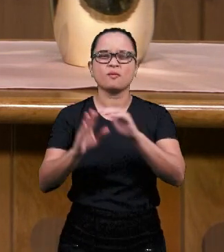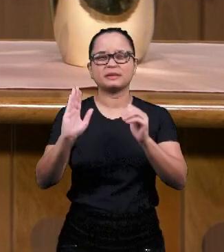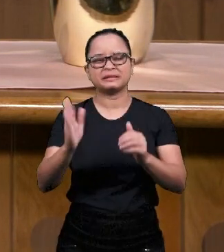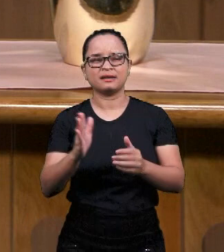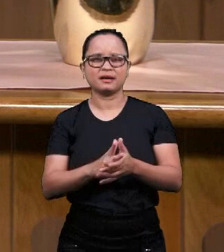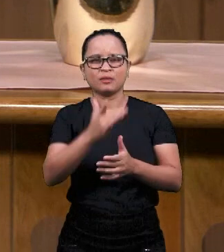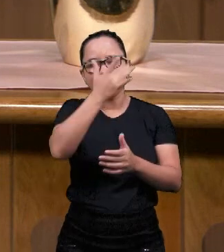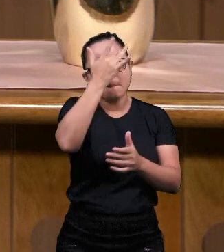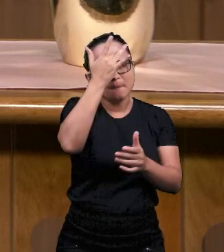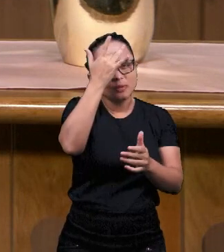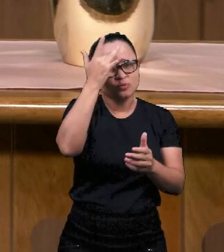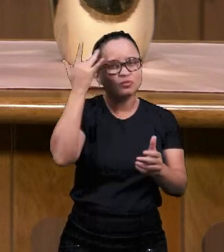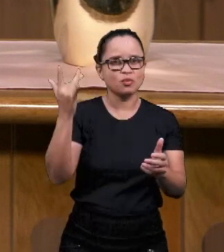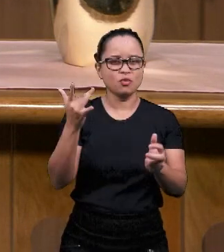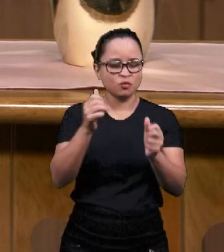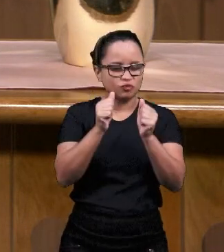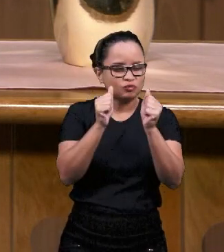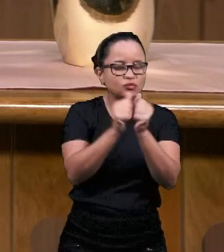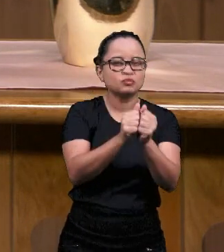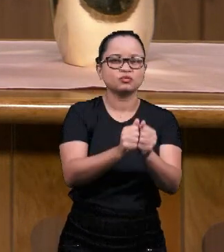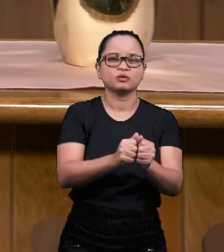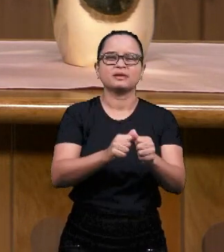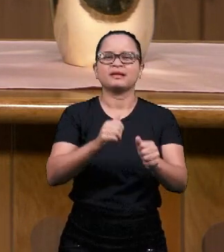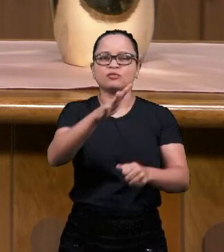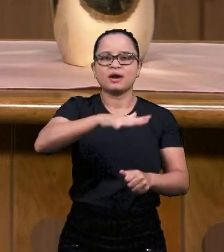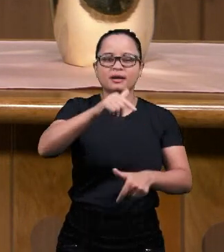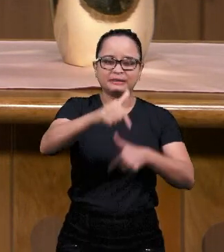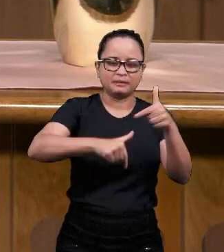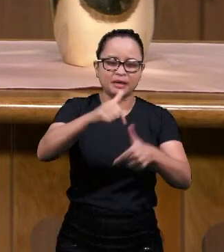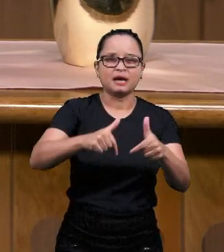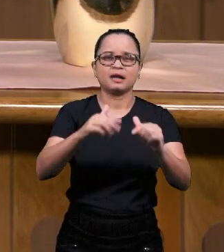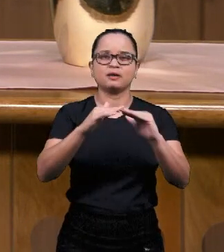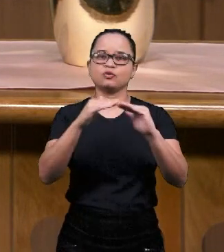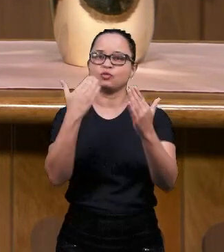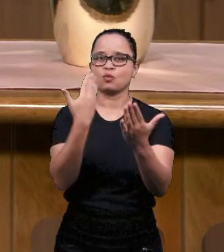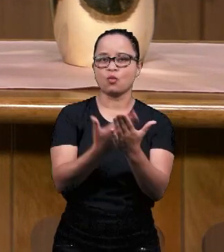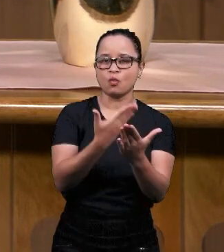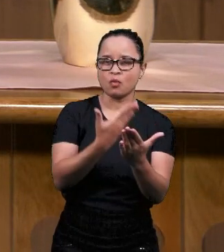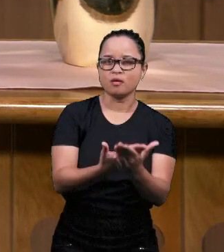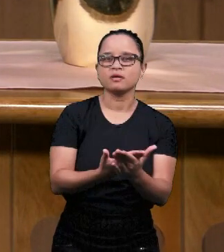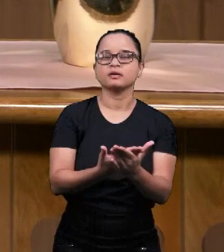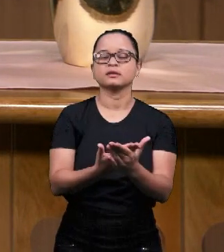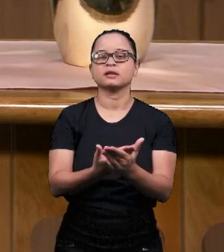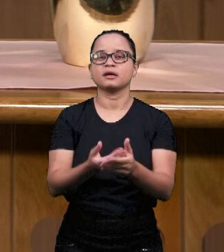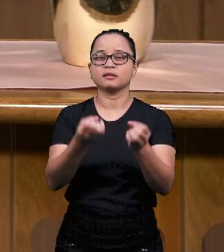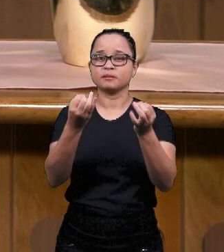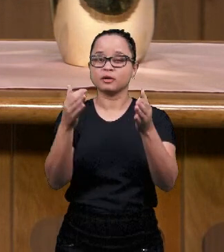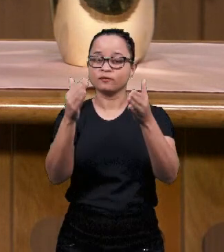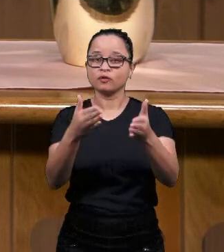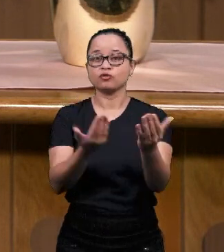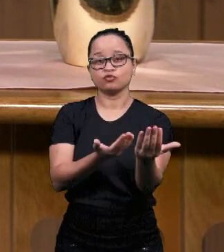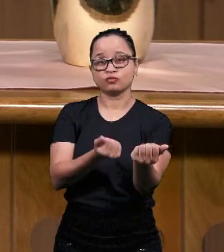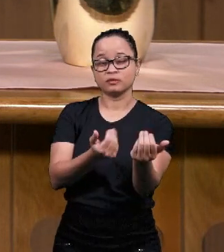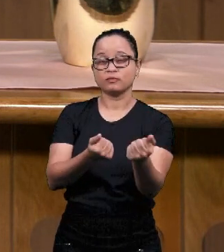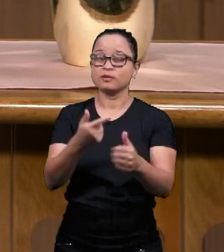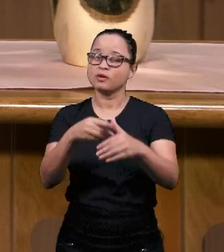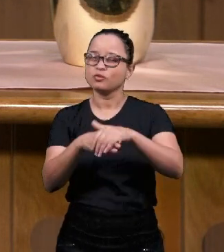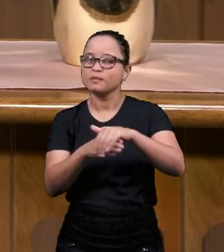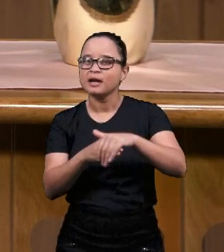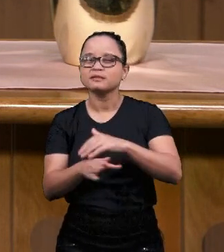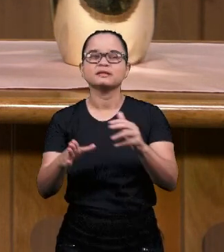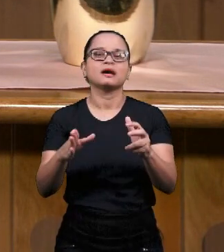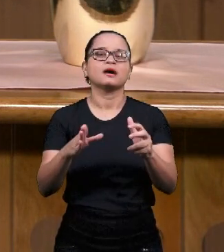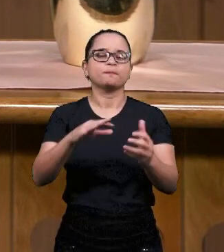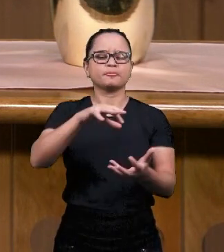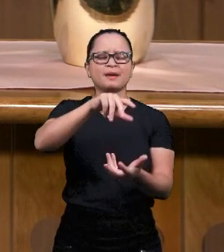вы уже привыкли, что вокруг вас много людей окружают на работе, или